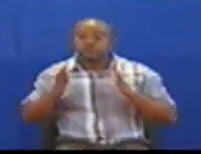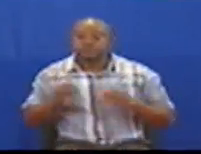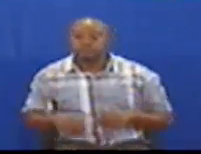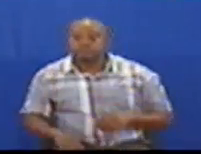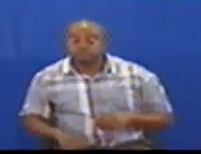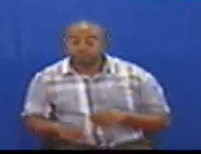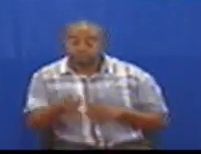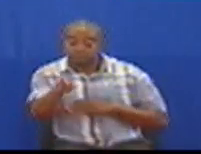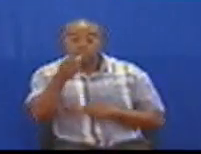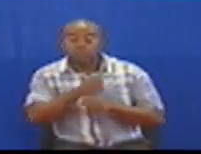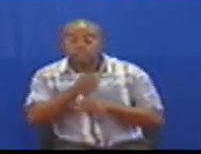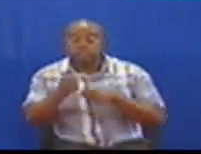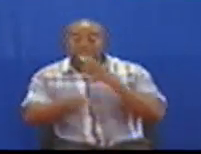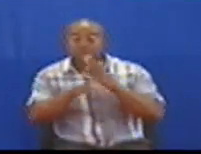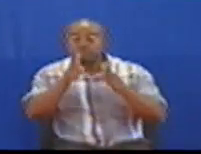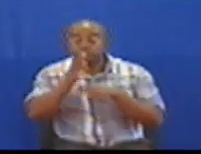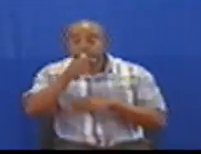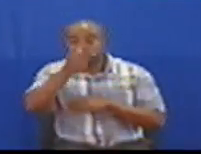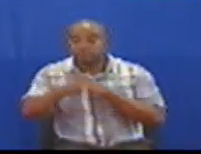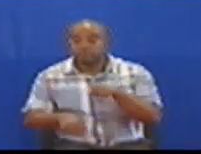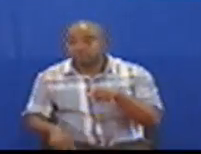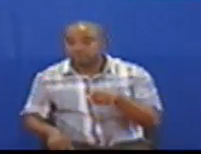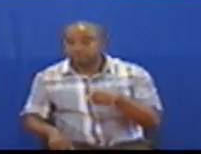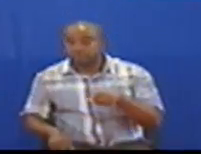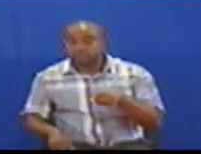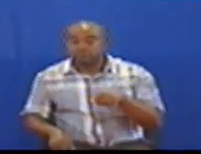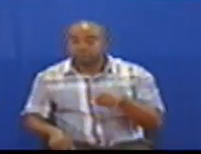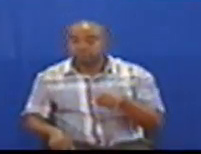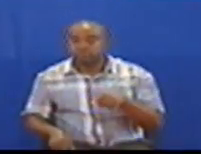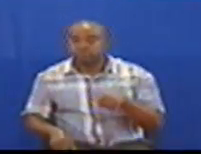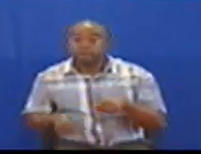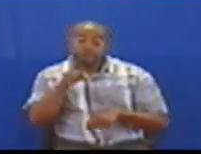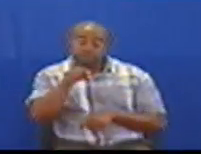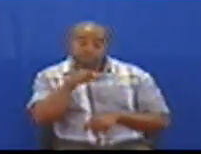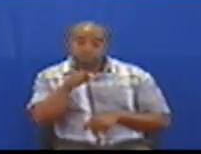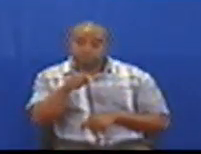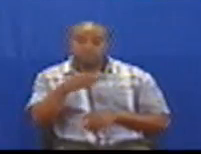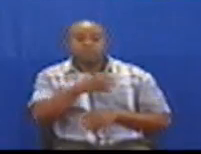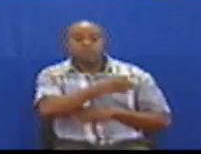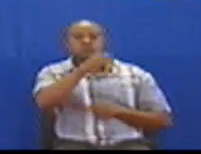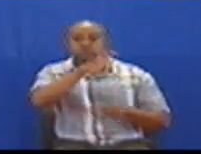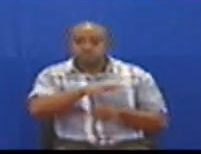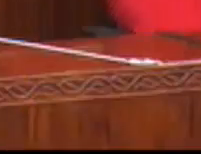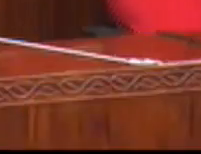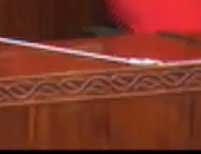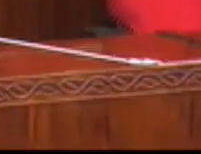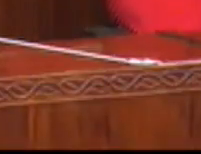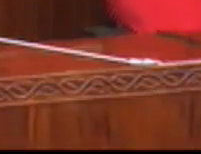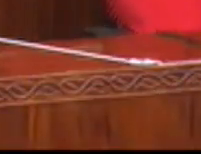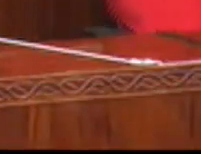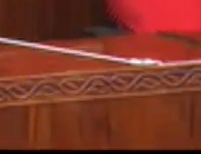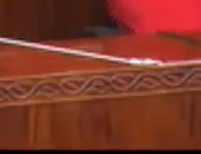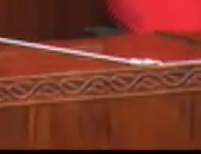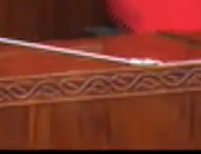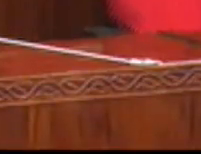ya ujenzi wa Tanzania mpya imefanywa na mawaziri wengi, lakini